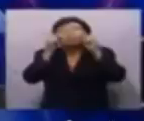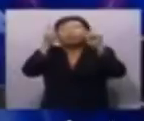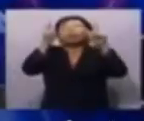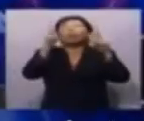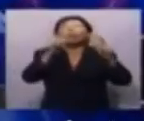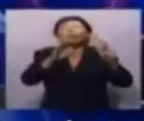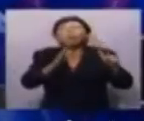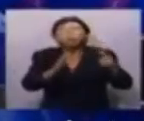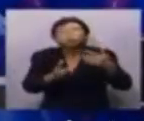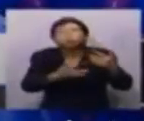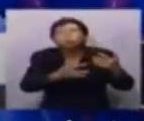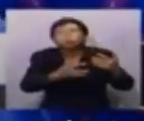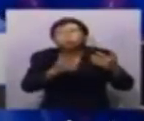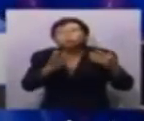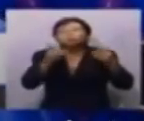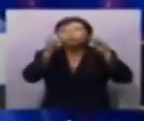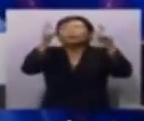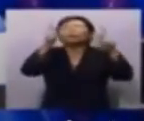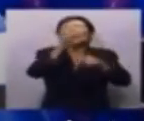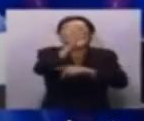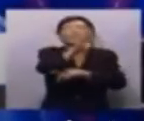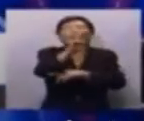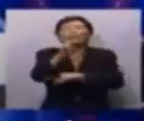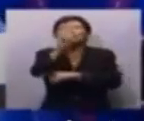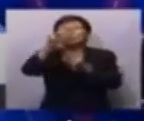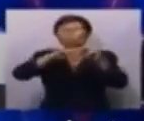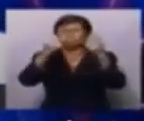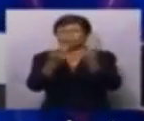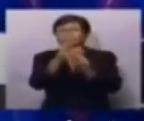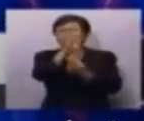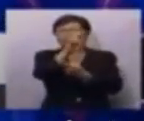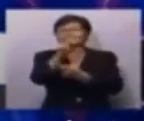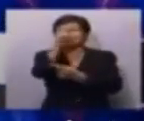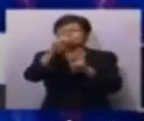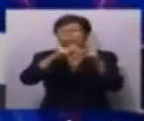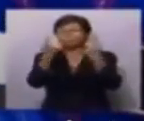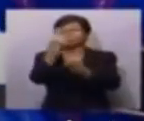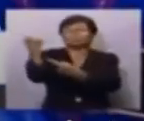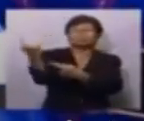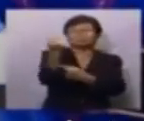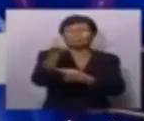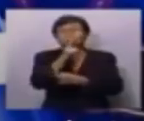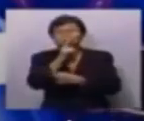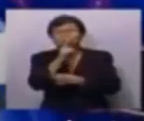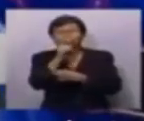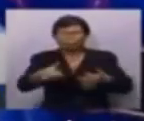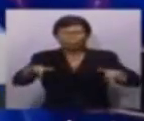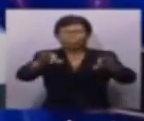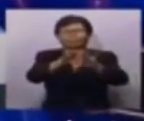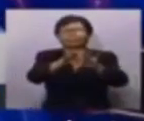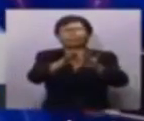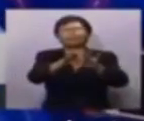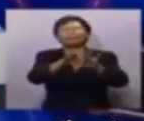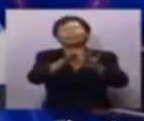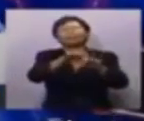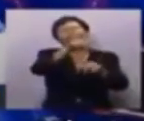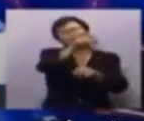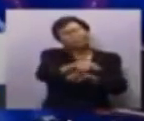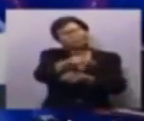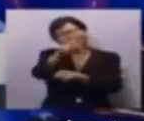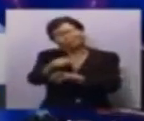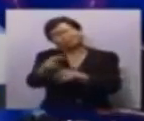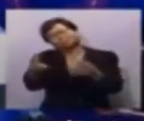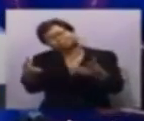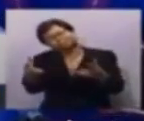bahawa PBN merupakan satu parti yang senantiasa akan memastikan bahawa kepentingan ramai akan